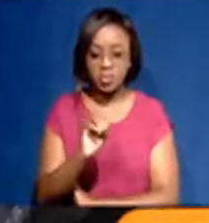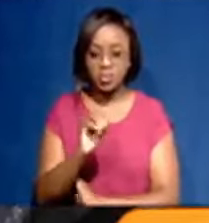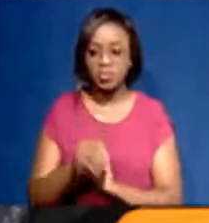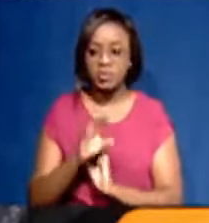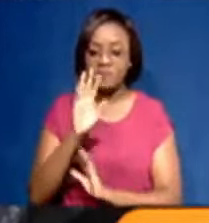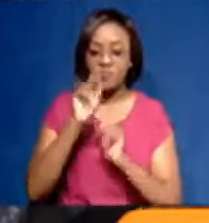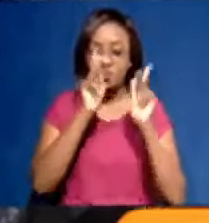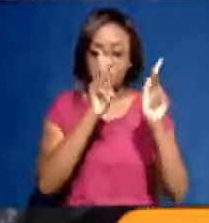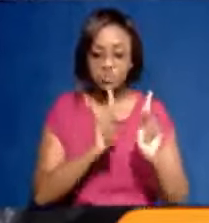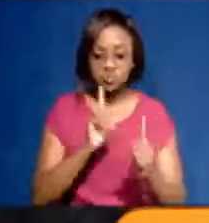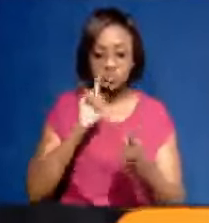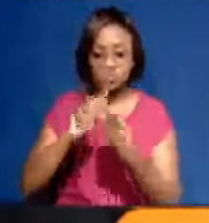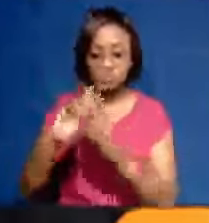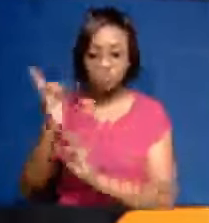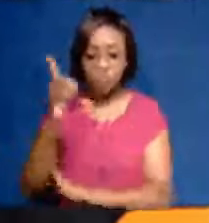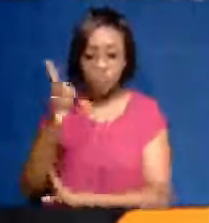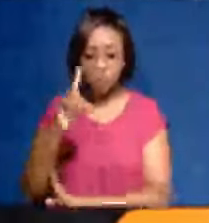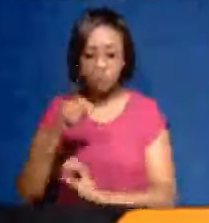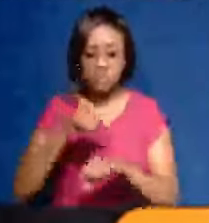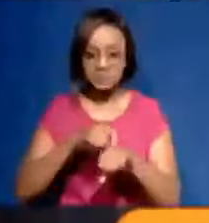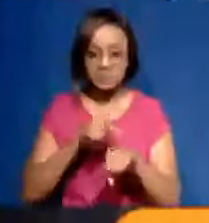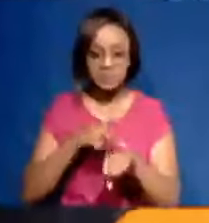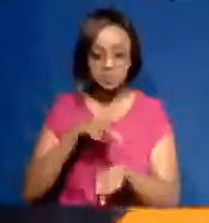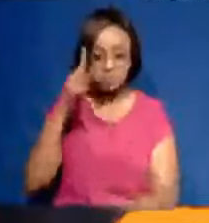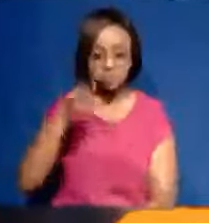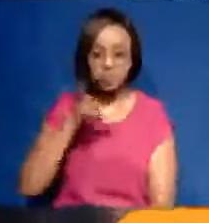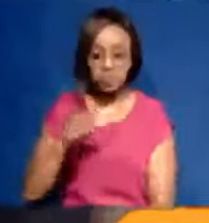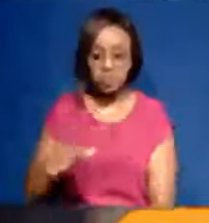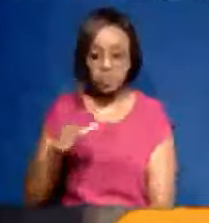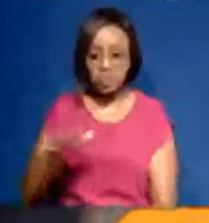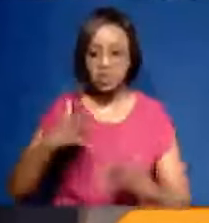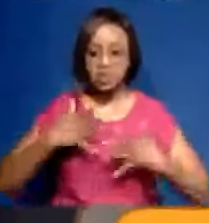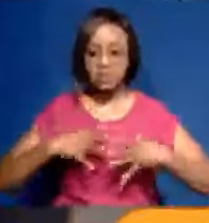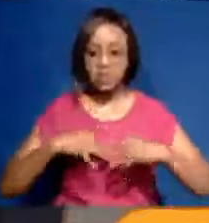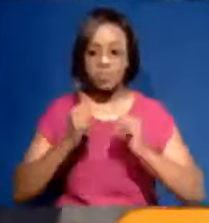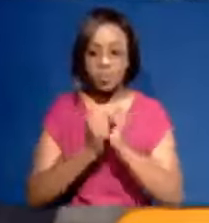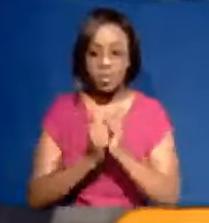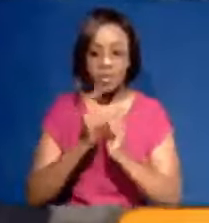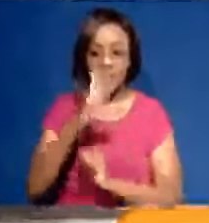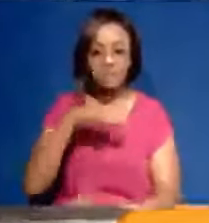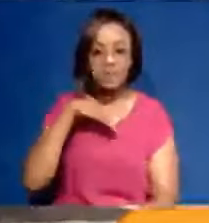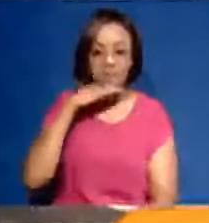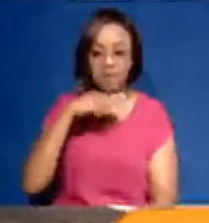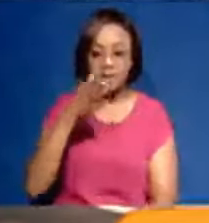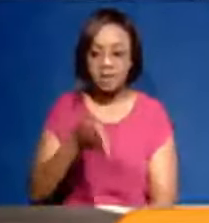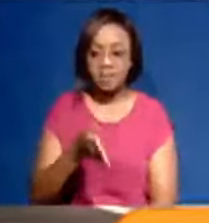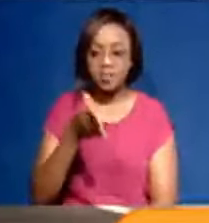kwenda Nairobi mwendo wa 8 asubuhi, huku watu 11 wakifariki papo hapo.